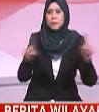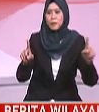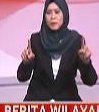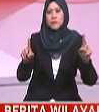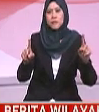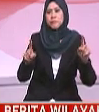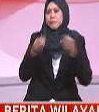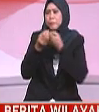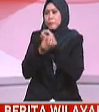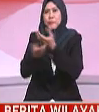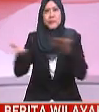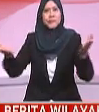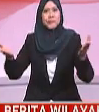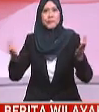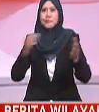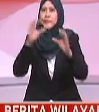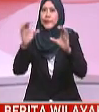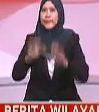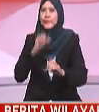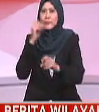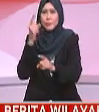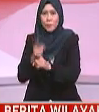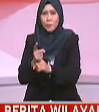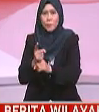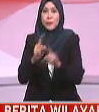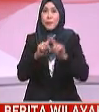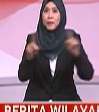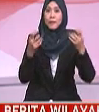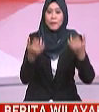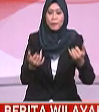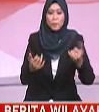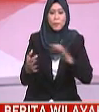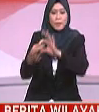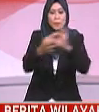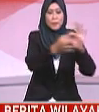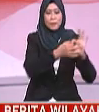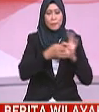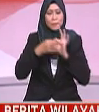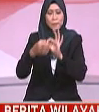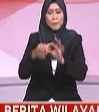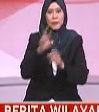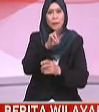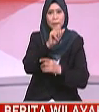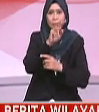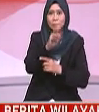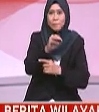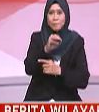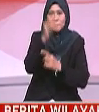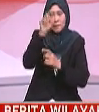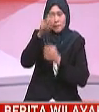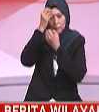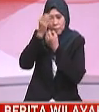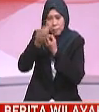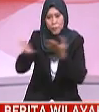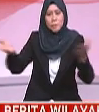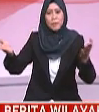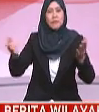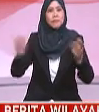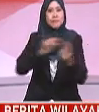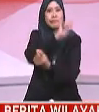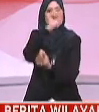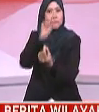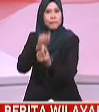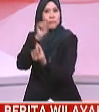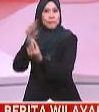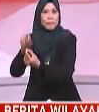dengan proper. Jadi kita agak dengan kerjasama RTM ni, maklumat-maklumat yang sahih, yang tepat tentang kerajaan negeri